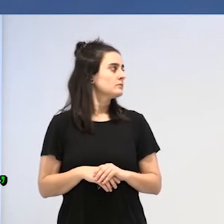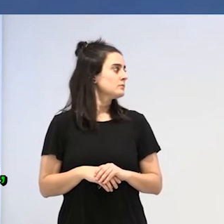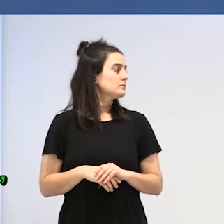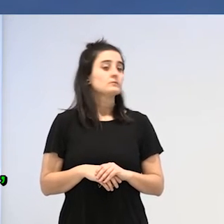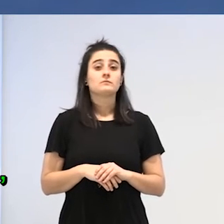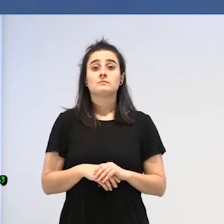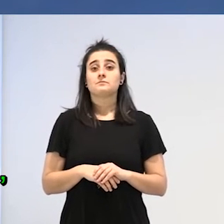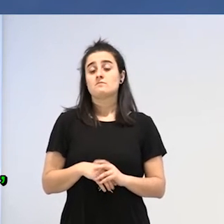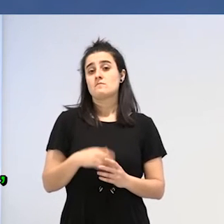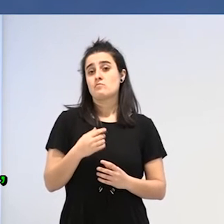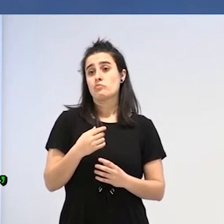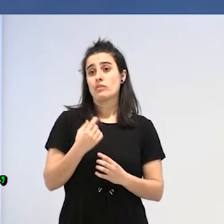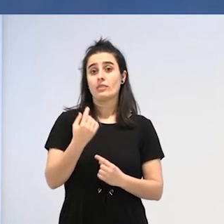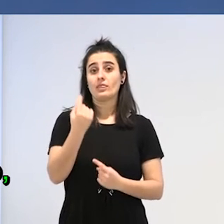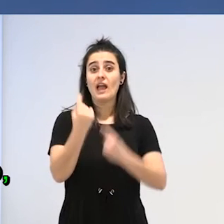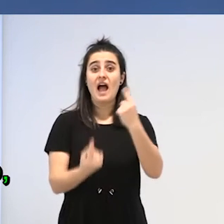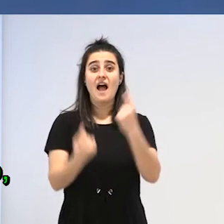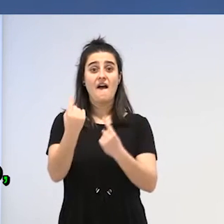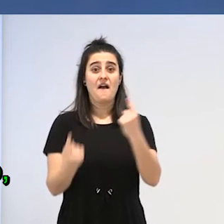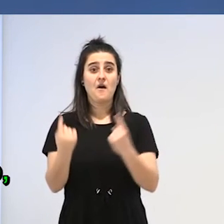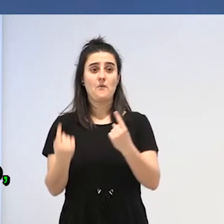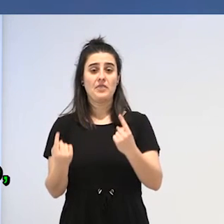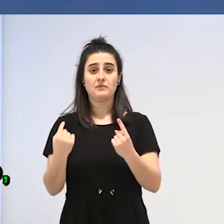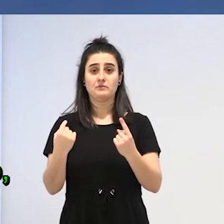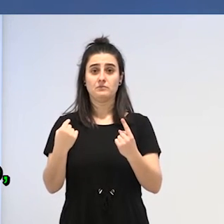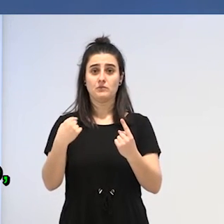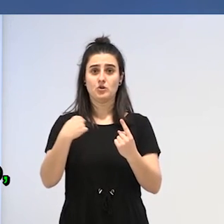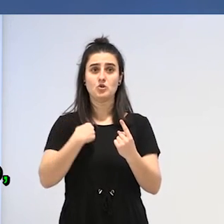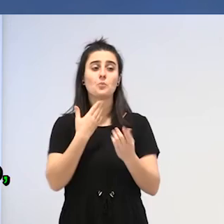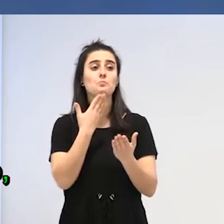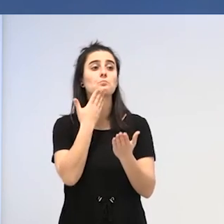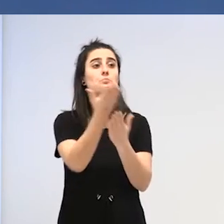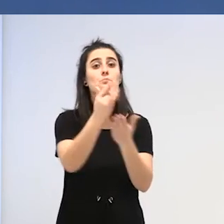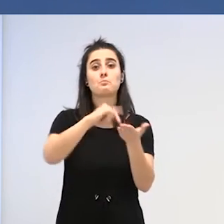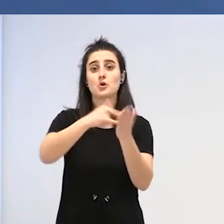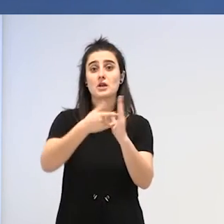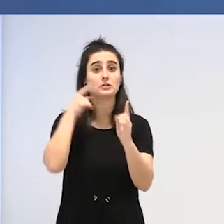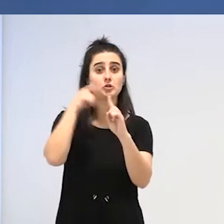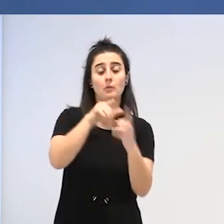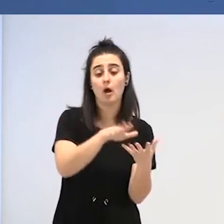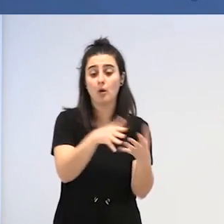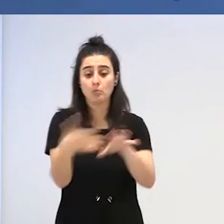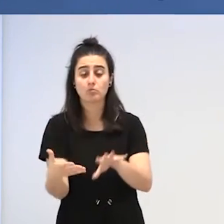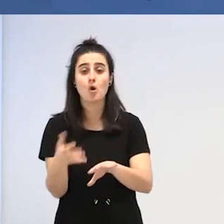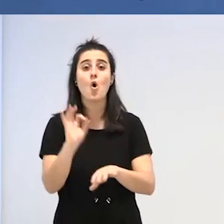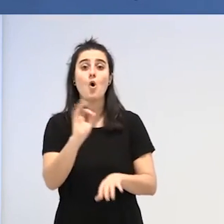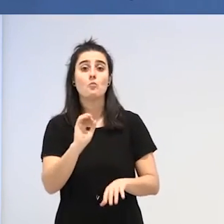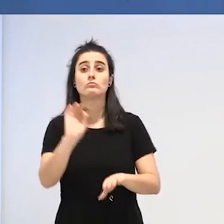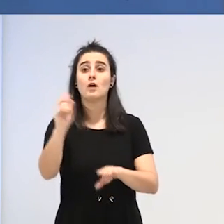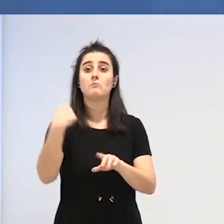itzultzean batzuetan proiektuak jasotzen ditut nek proposatzen ditudalako eta beste batzuetan niri bidaltzen dizkidate